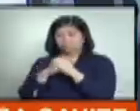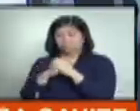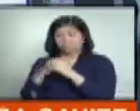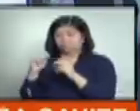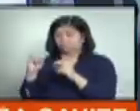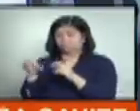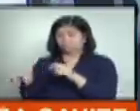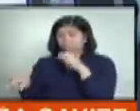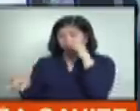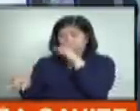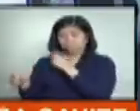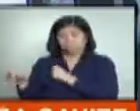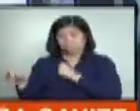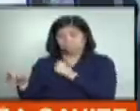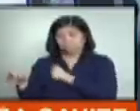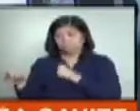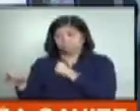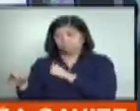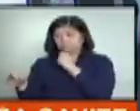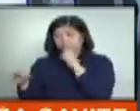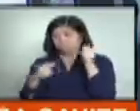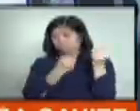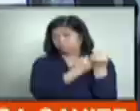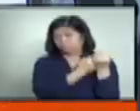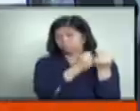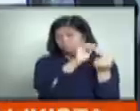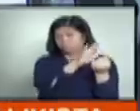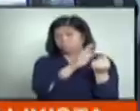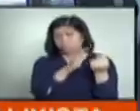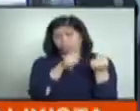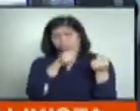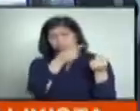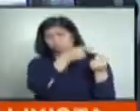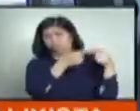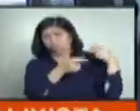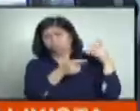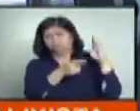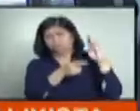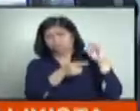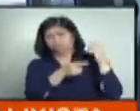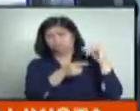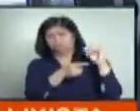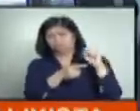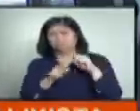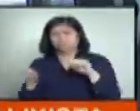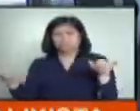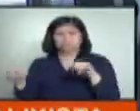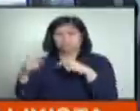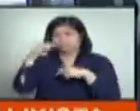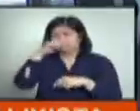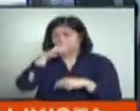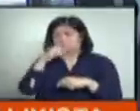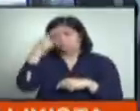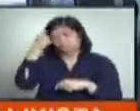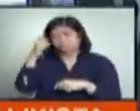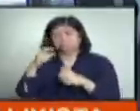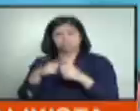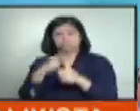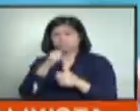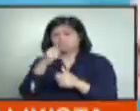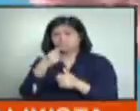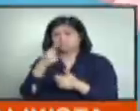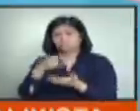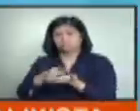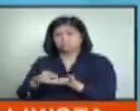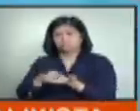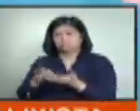Sir, ikaw po ang sinungaling. Sorry, sir, ha? Hindi ko kinakampiyan tong, kung sino itong mokong na itong Bagayas. Ikaw rin sa sinungaling eh. Kasi hindi ka nagsabi